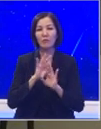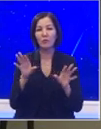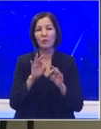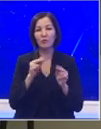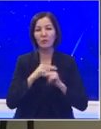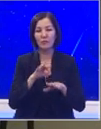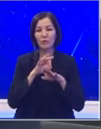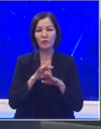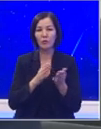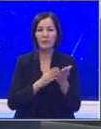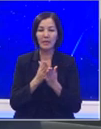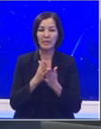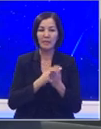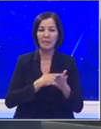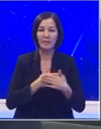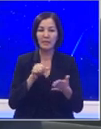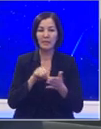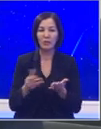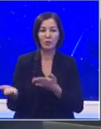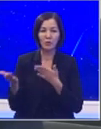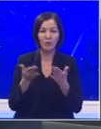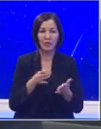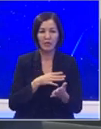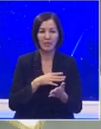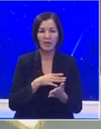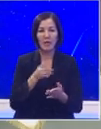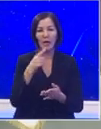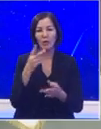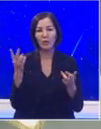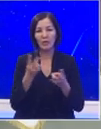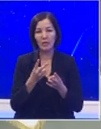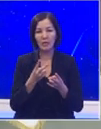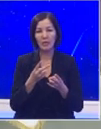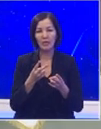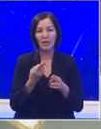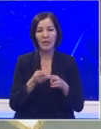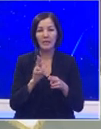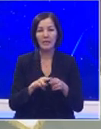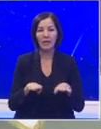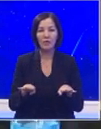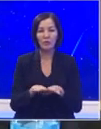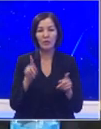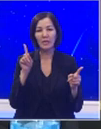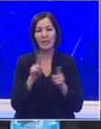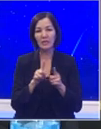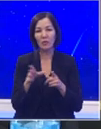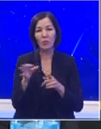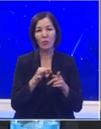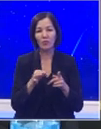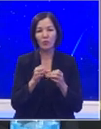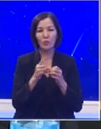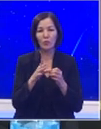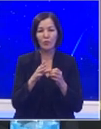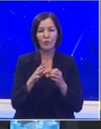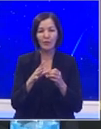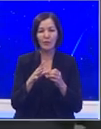жұмыстарын жүргізіп, саяси науқанға белсене қатысуға шақырды. Айта кетсек, аманаттықтар дәл осы текті кездесуді облыста 15